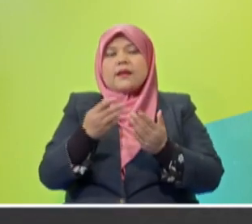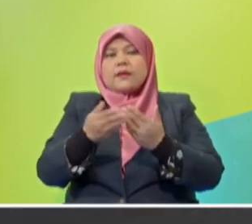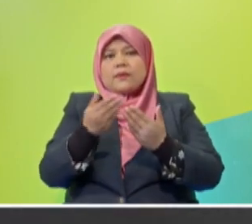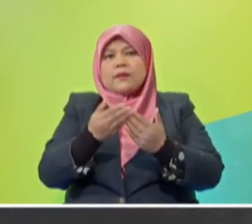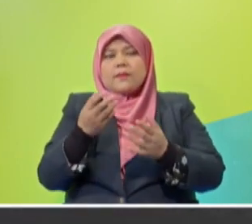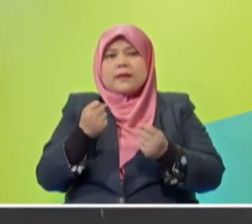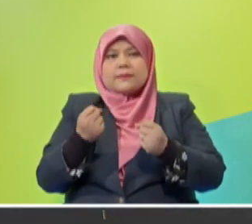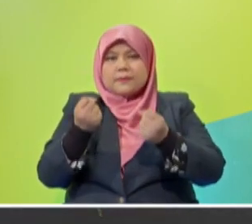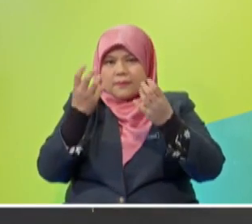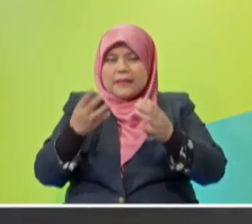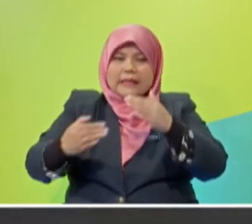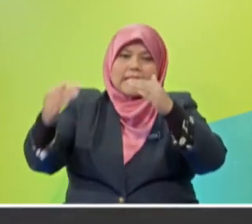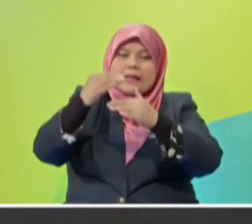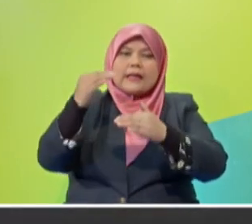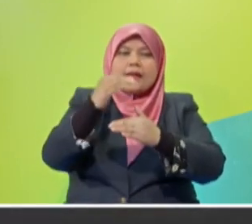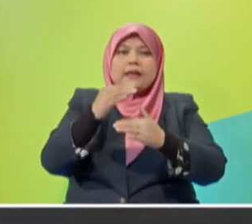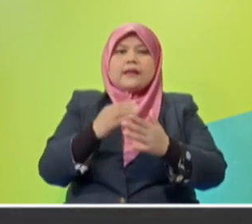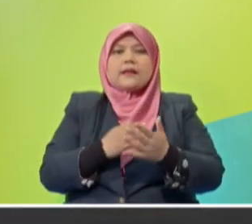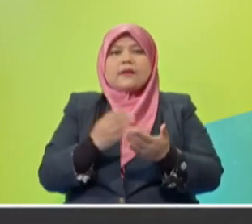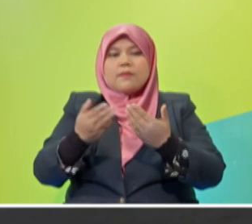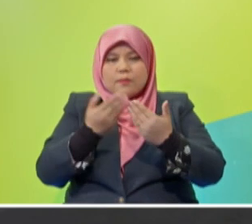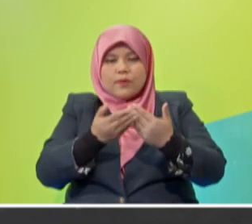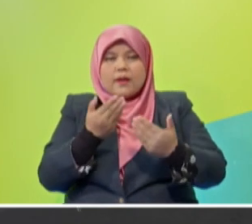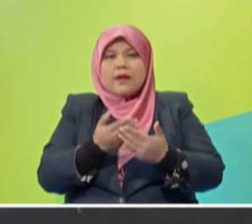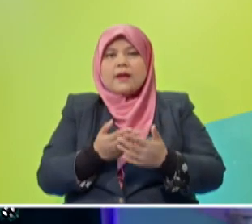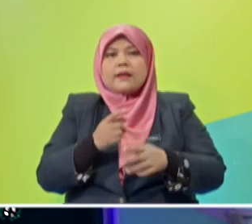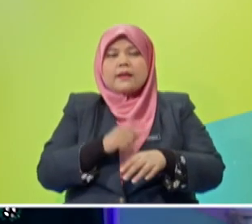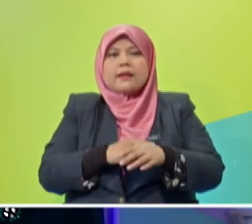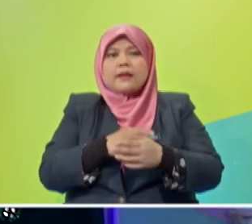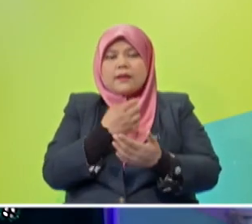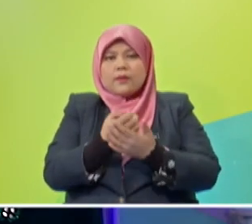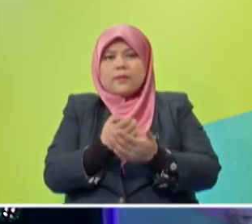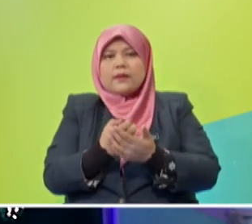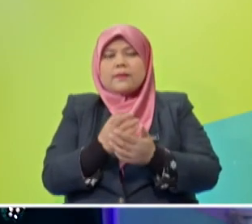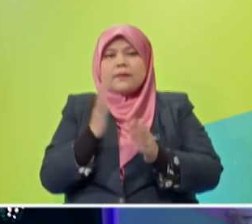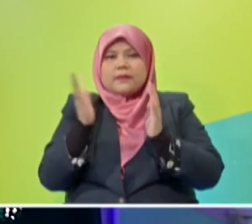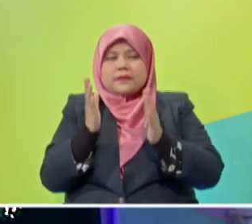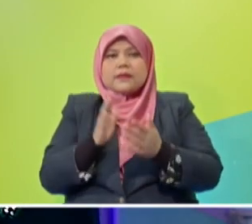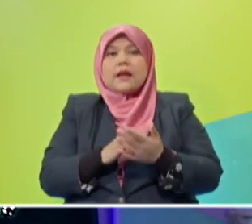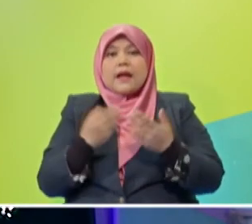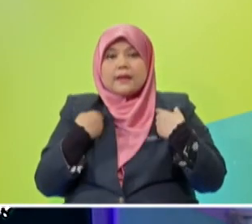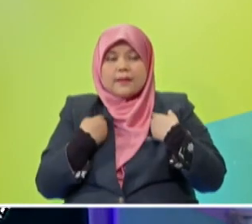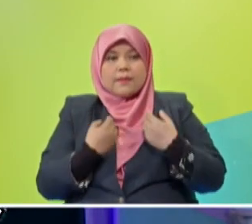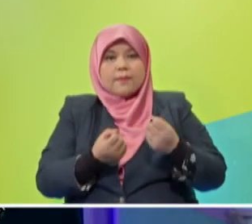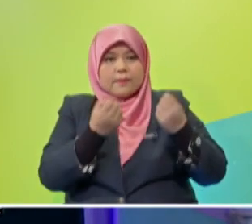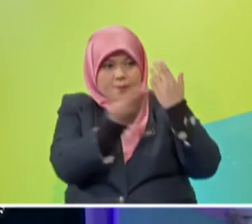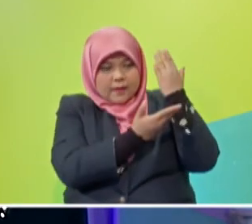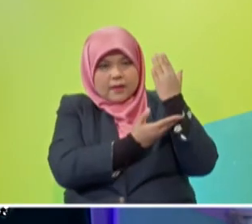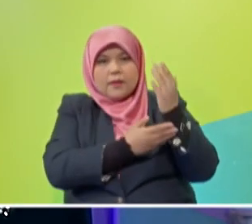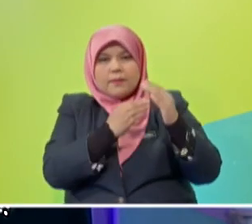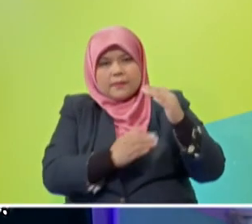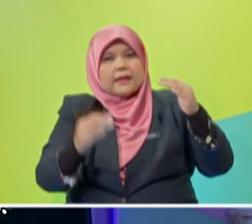dalam negara kita. Okey, sebagai contoh, dengan adanya apa orang kata aktiviti pembalakan, kita dapat